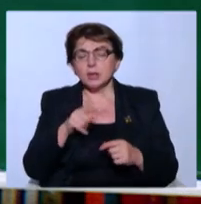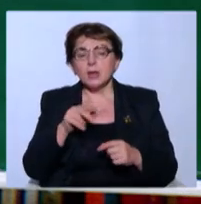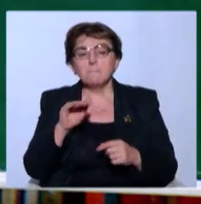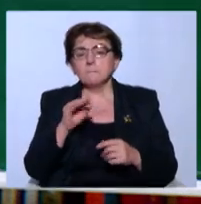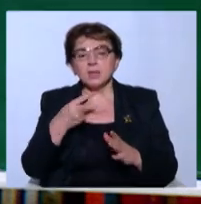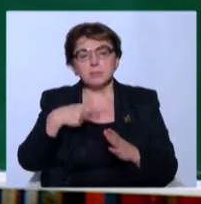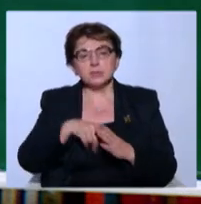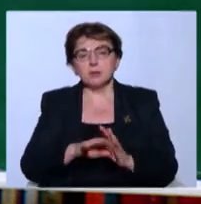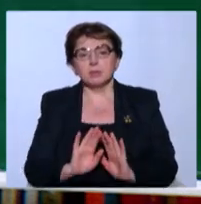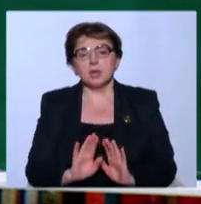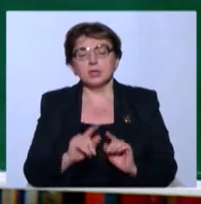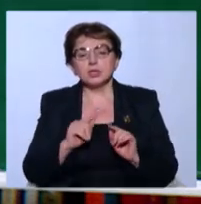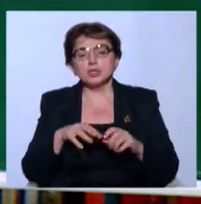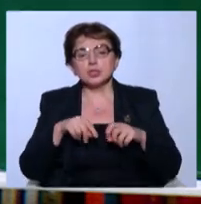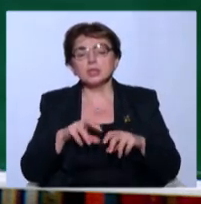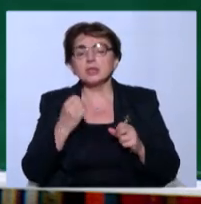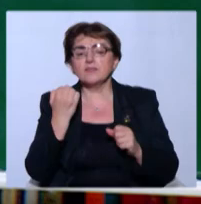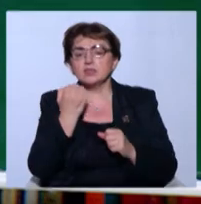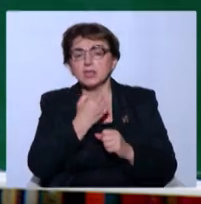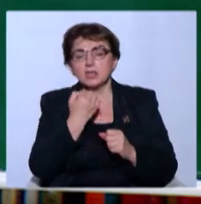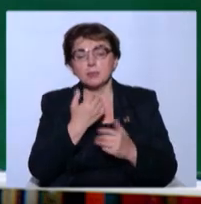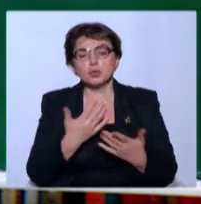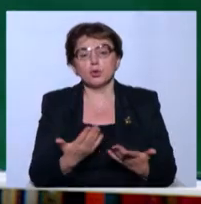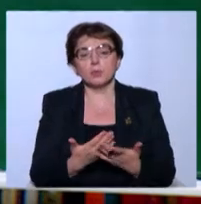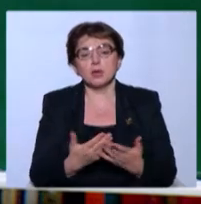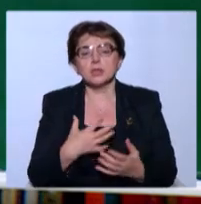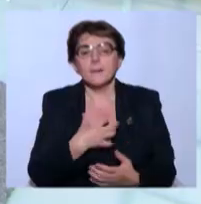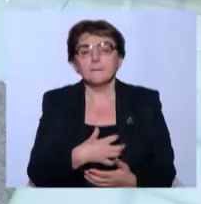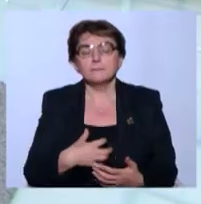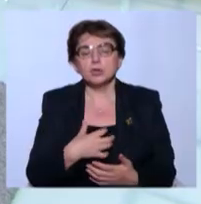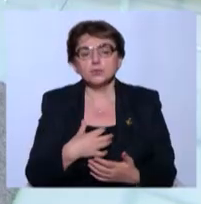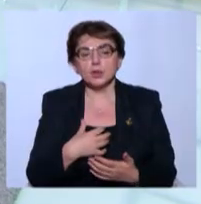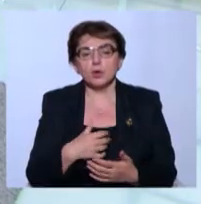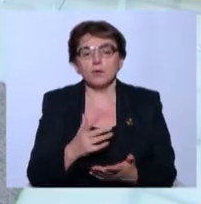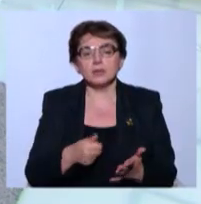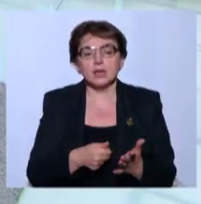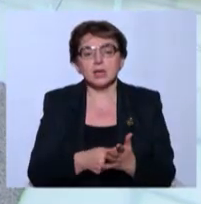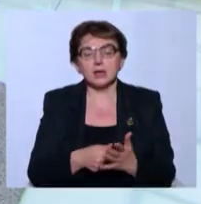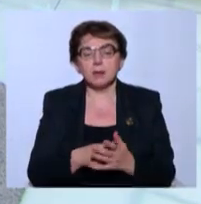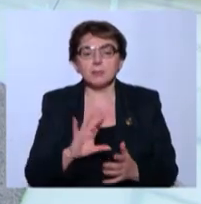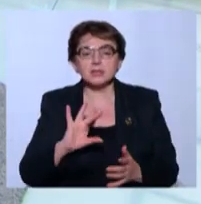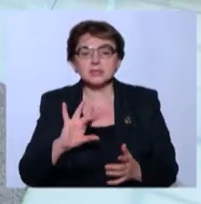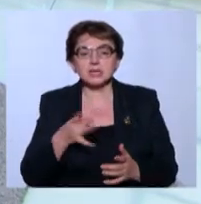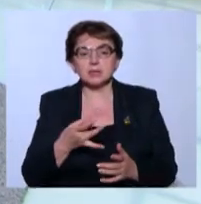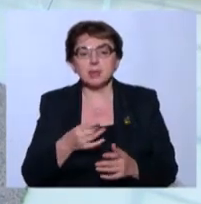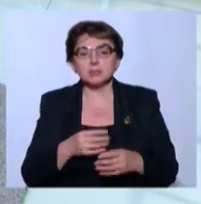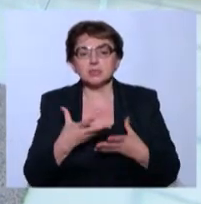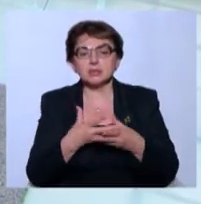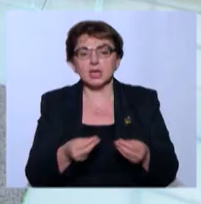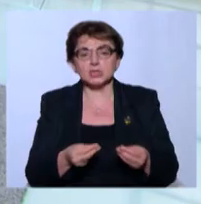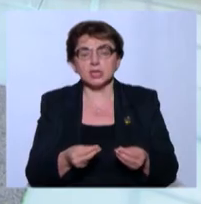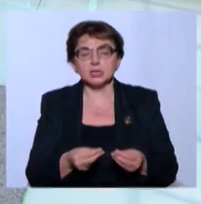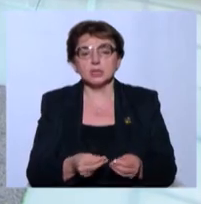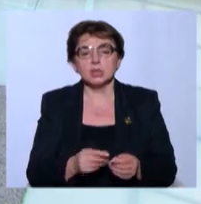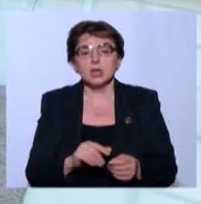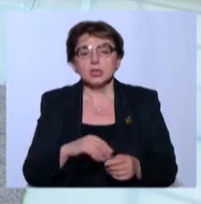შეიცავს, მაგრამ ის შეიცავს ნივთიერებას, რომელიც მნიშვნელოვან როლს ასრულებს ცხიმების დაშლაში. მოგეხსენებათ,